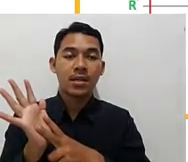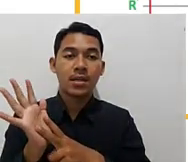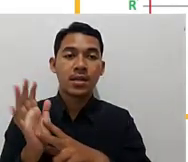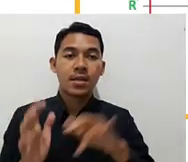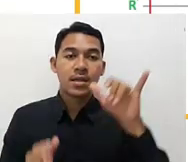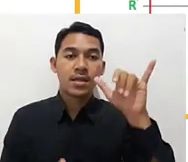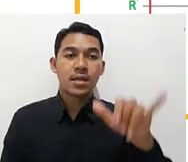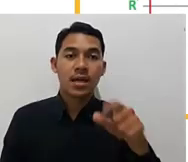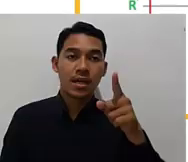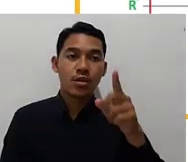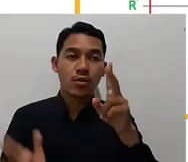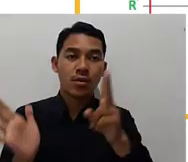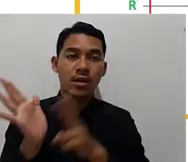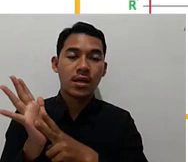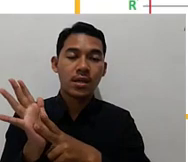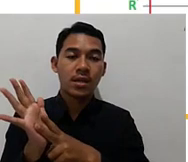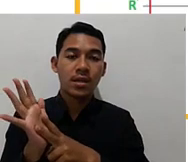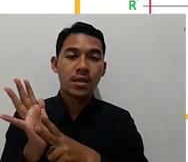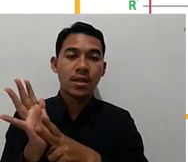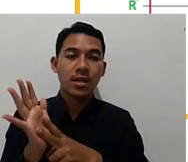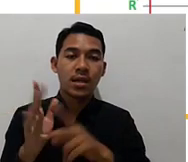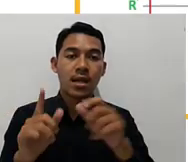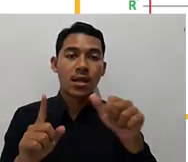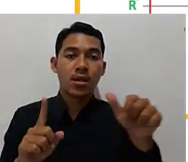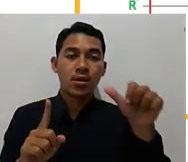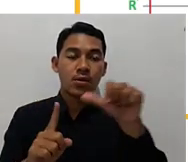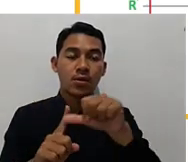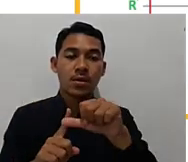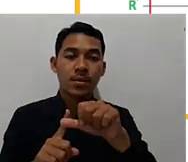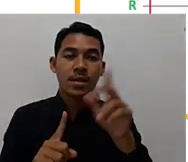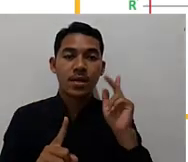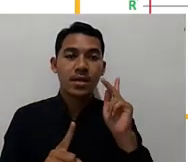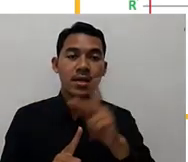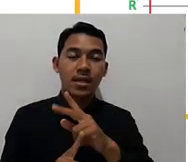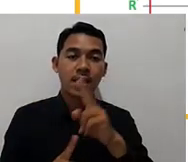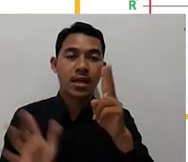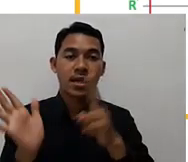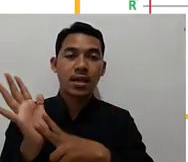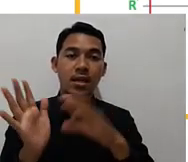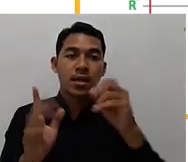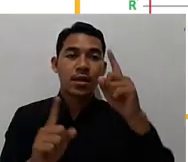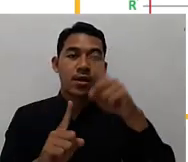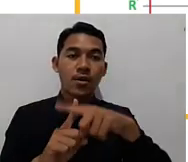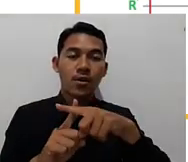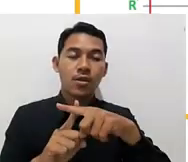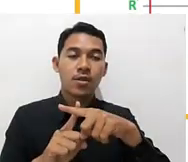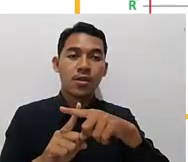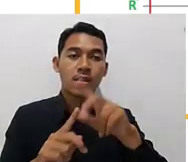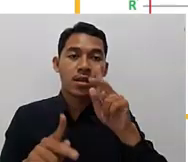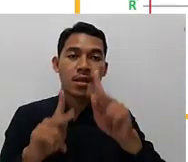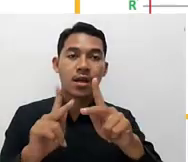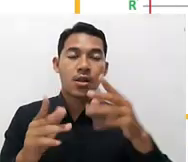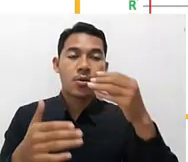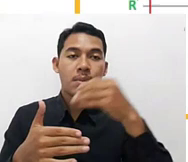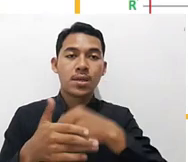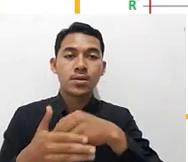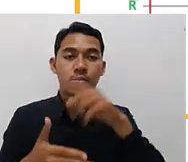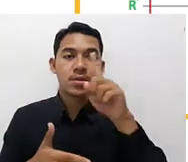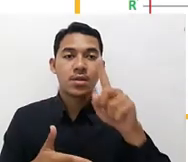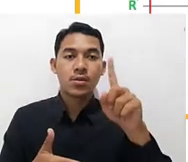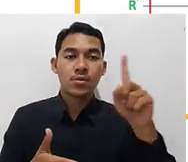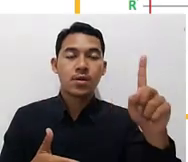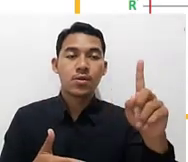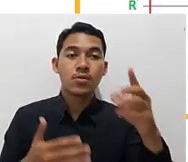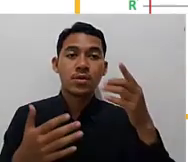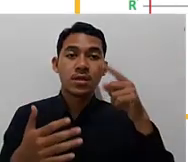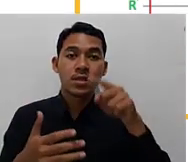ya ini kan N ya, N yang kemudian kita notekan, ya kan. Nah, kalau misalkan inputnya satu satu, dia di sini